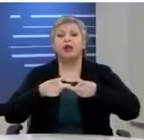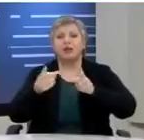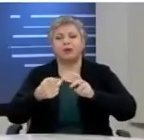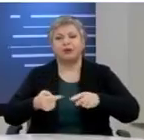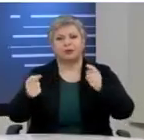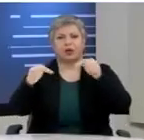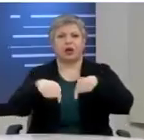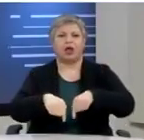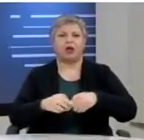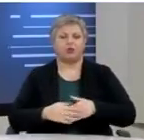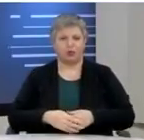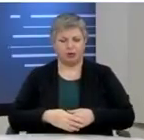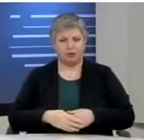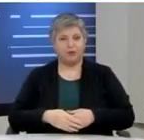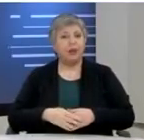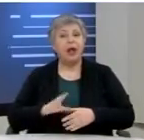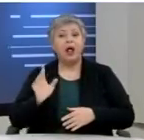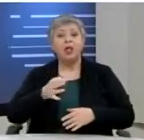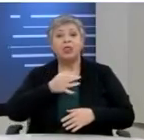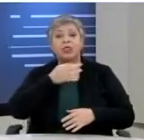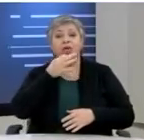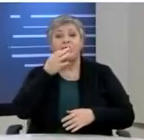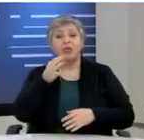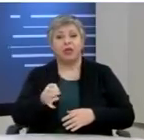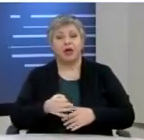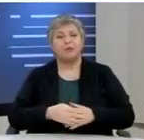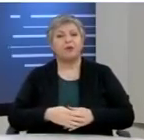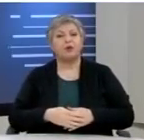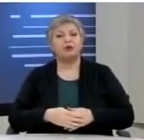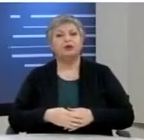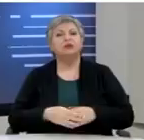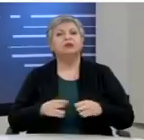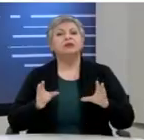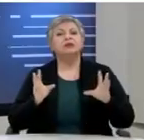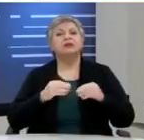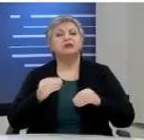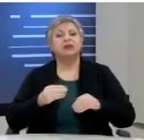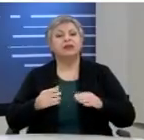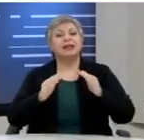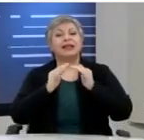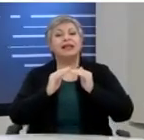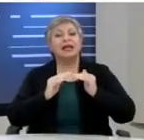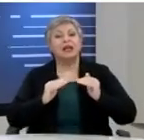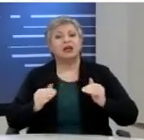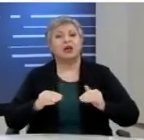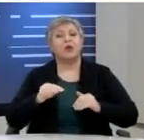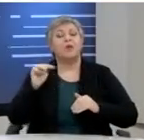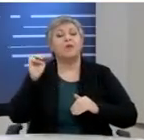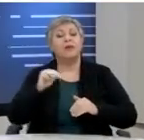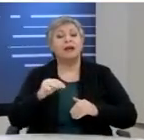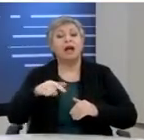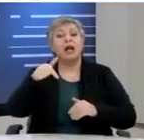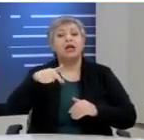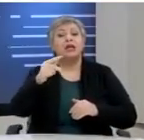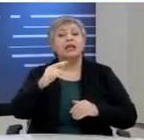Ούτε θα αναφερθώ τόσο στη Σλαβομακεδόνισσα Ειρήνη Γκίνη Μίρκα Γκίνοβα, την πρώτη